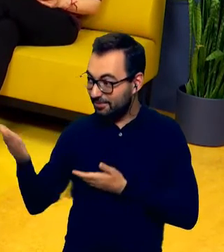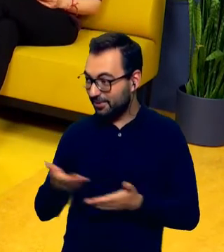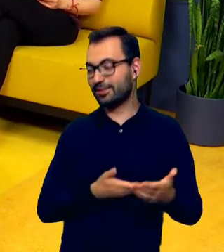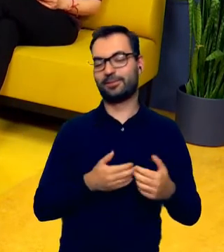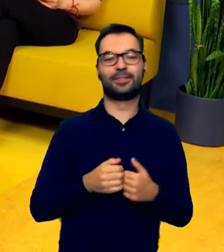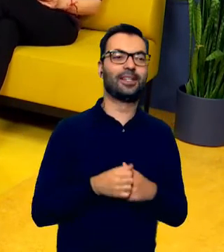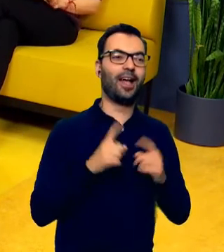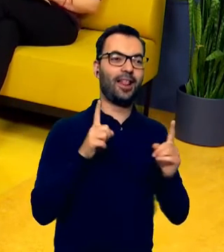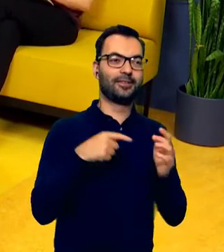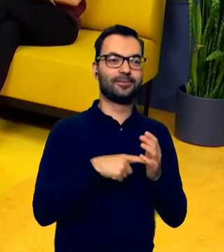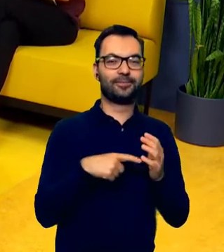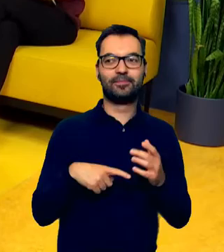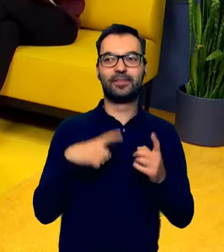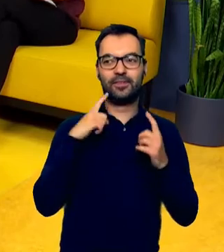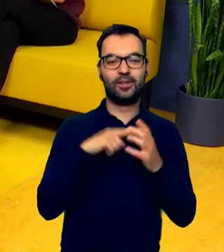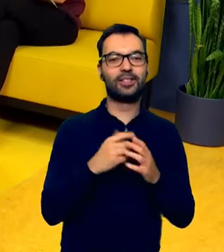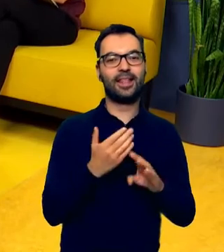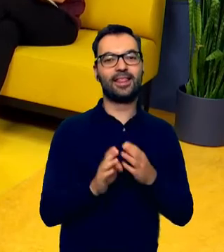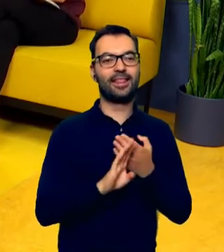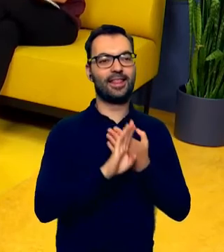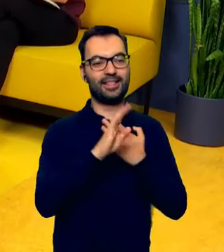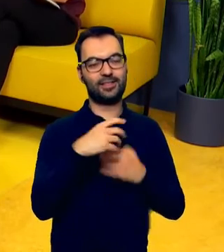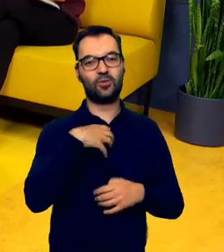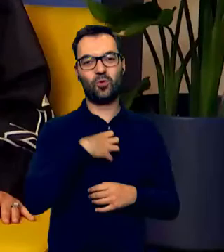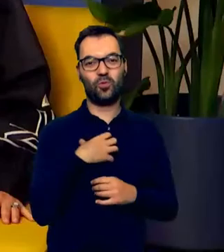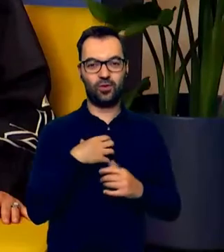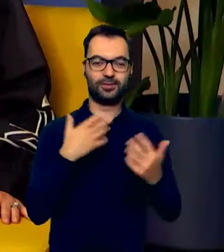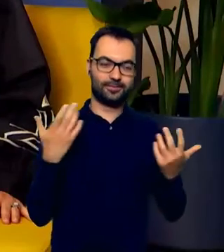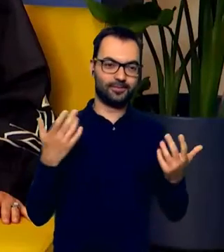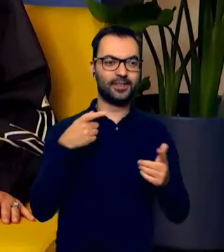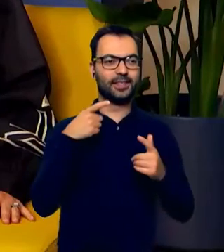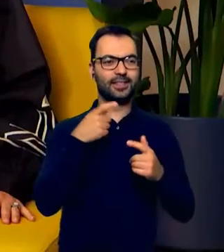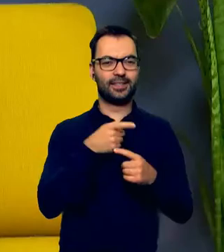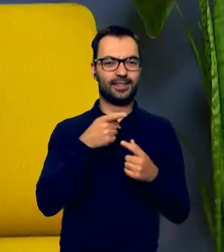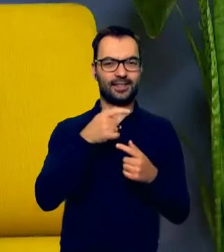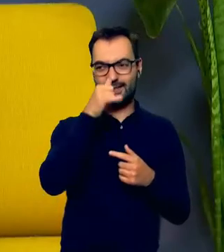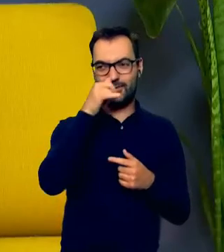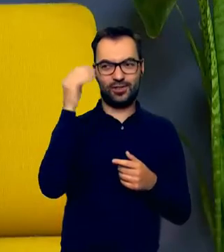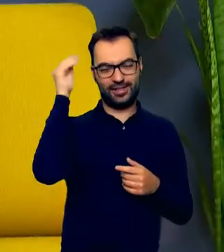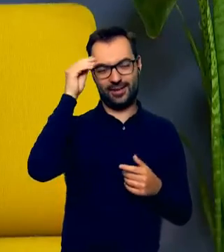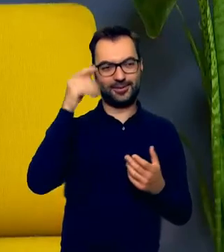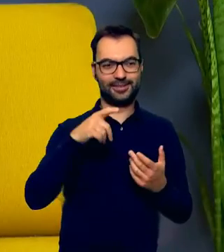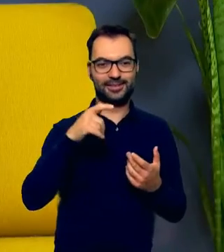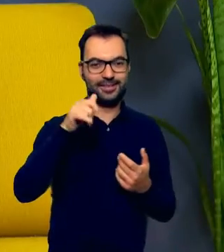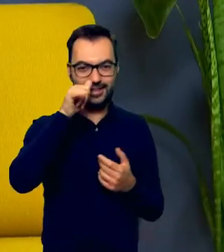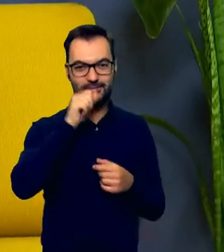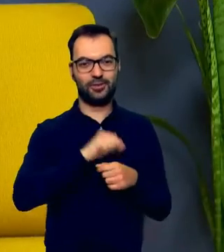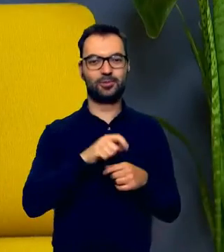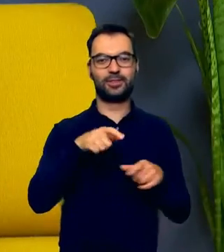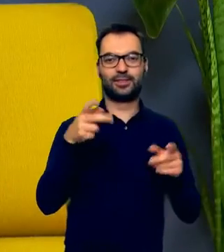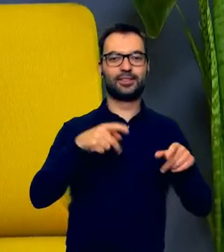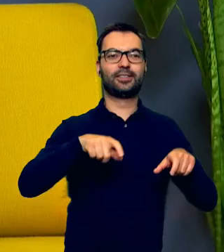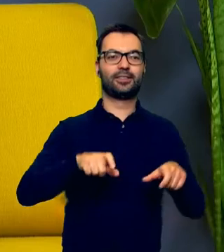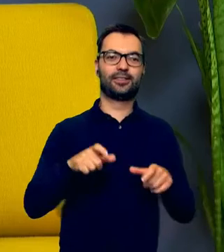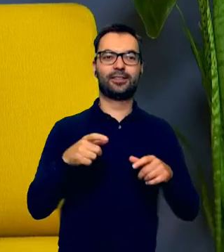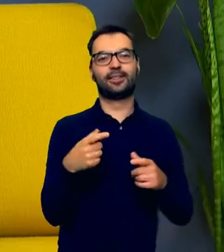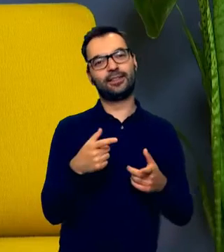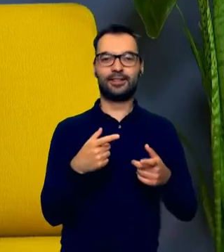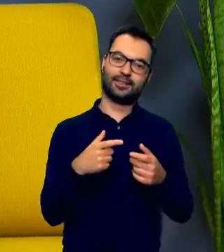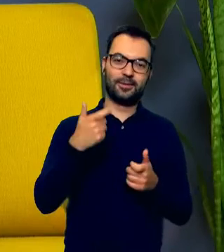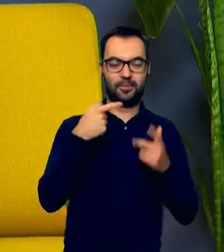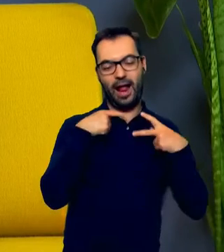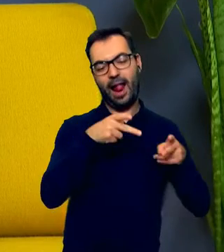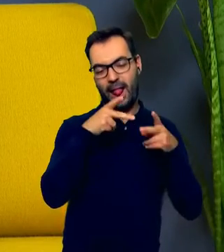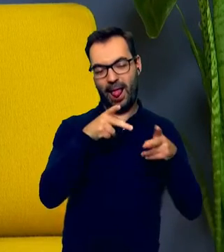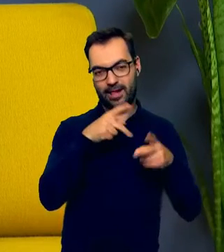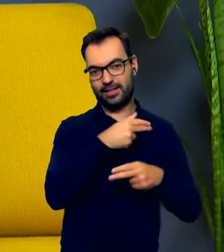Zapraszamy cię. No ale tutaj docieramy właśnie do tego dystansu, humoru i innej rzeczy. Tego się, kurczę, nie można nauczyć, no. To nie może być tak, że sobie siadacie, to my tak się trochę z tej